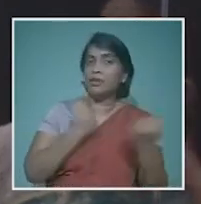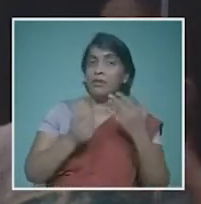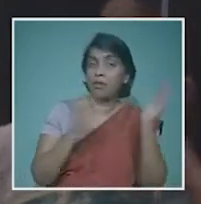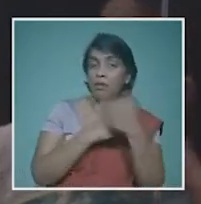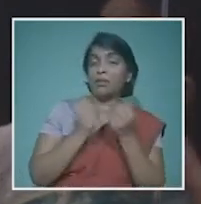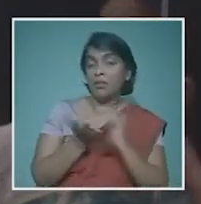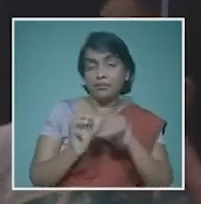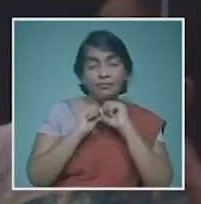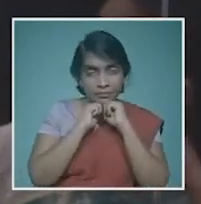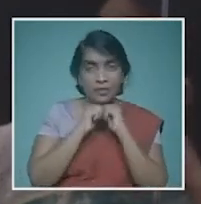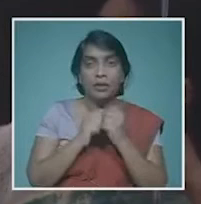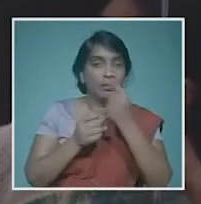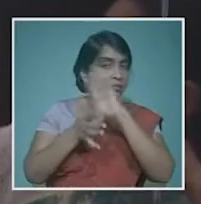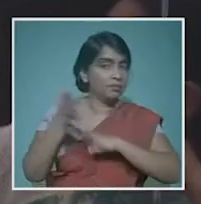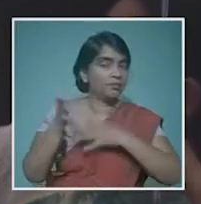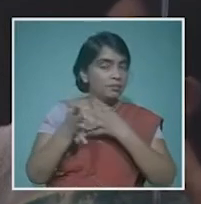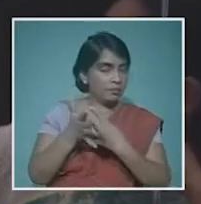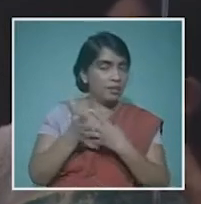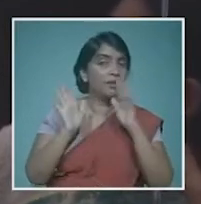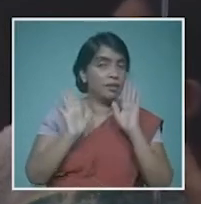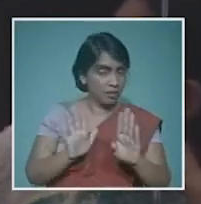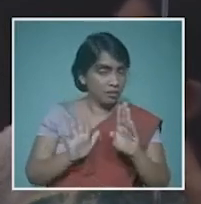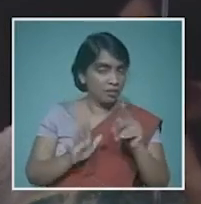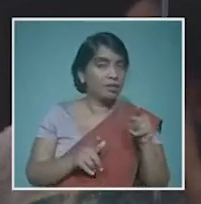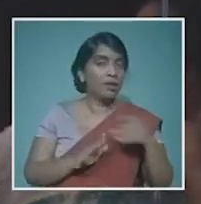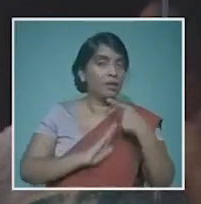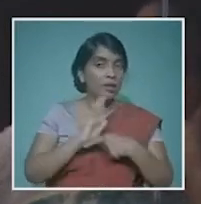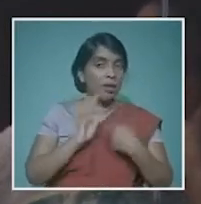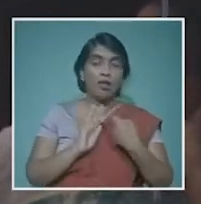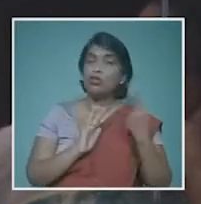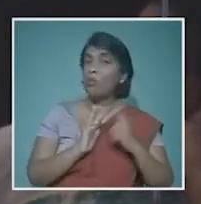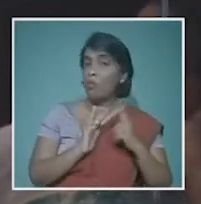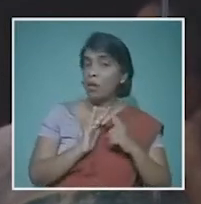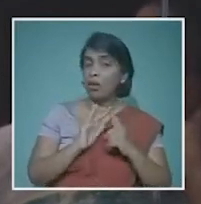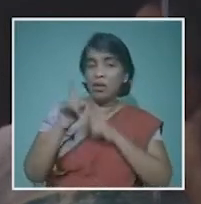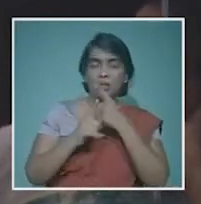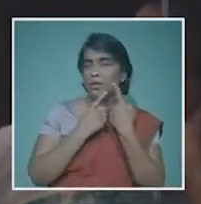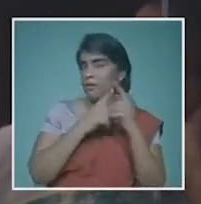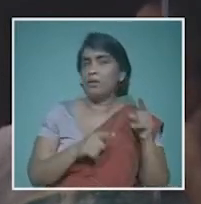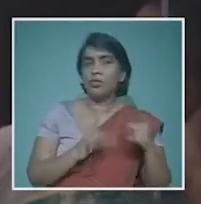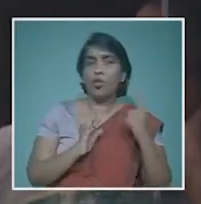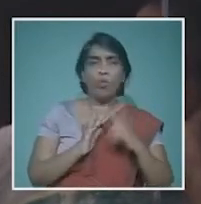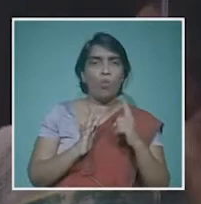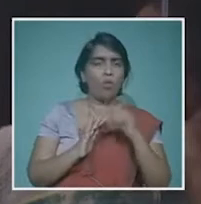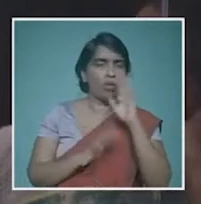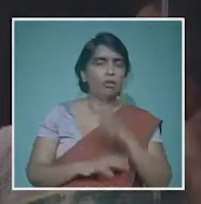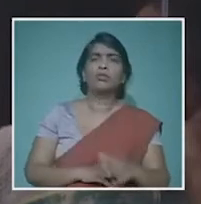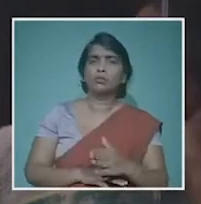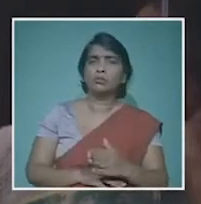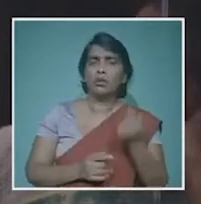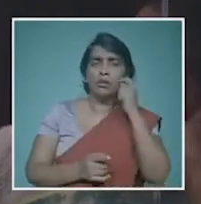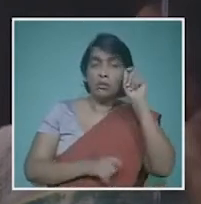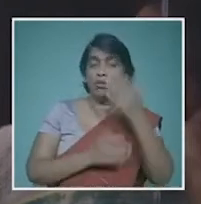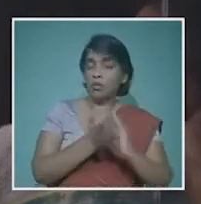වෙයි. අයවැය එකක්. හැබැයි රටේ පොලි කතාව තව එකක්. පොලි කතාවෙන් තියෙන ඕන මහජනට නැගිටින්න